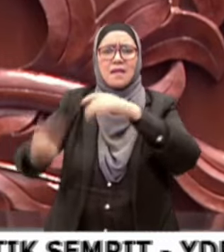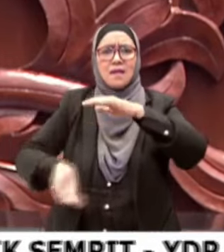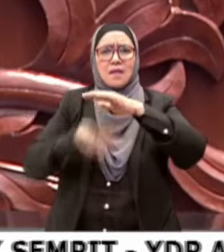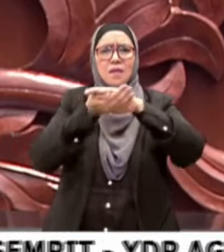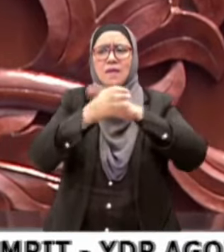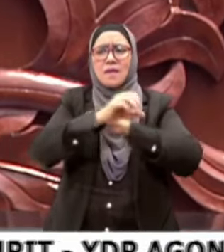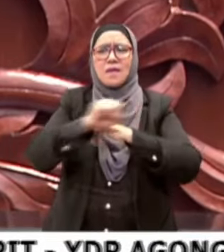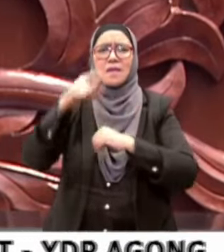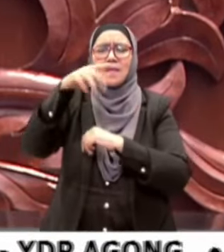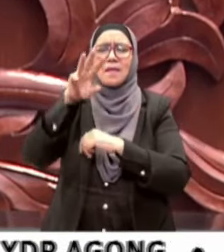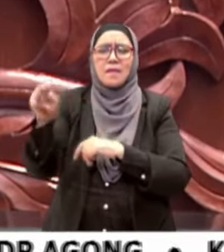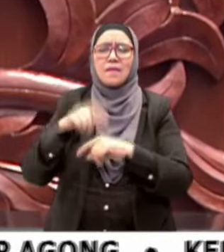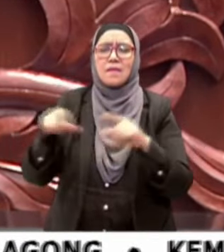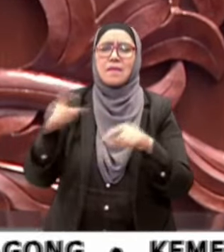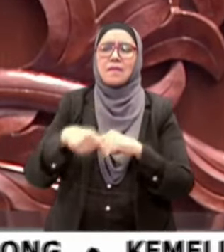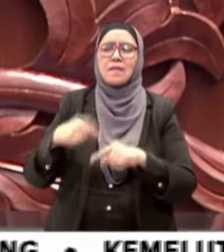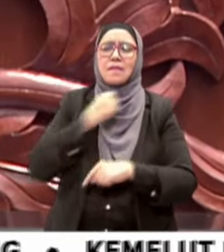ya